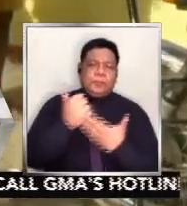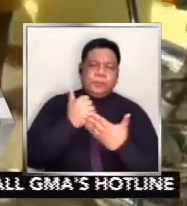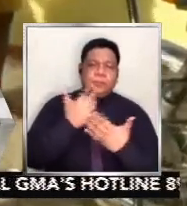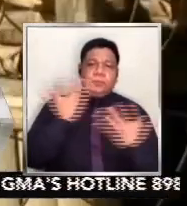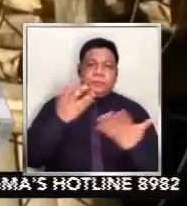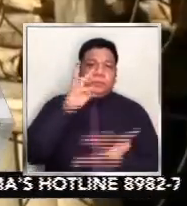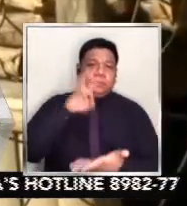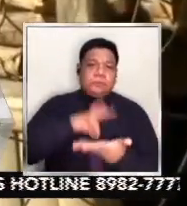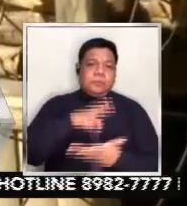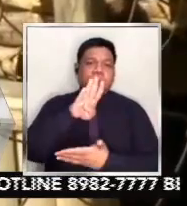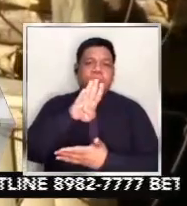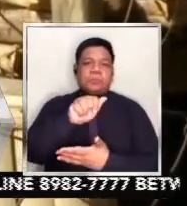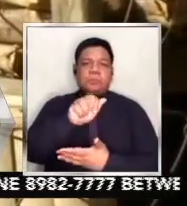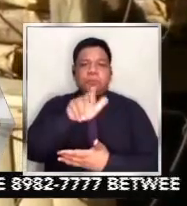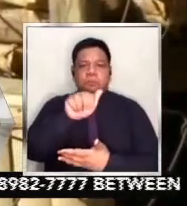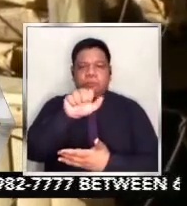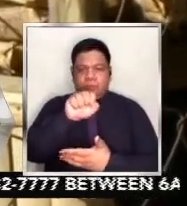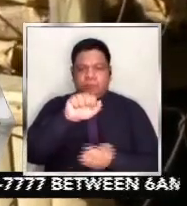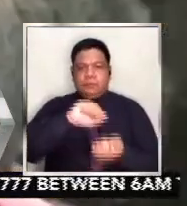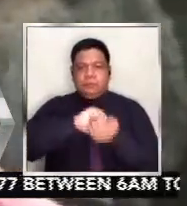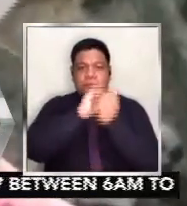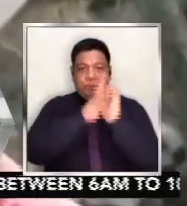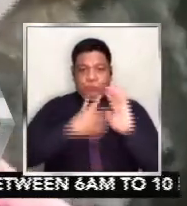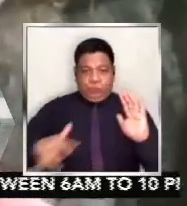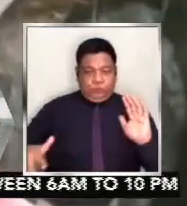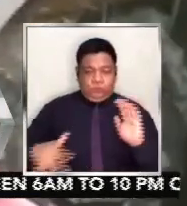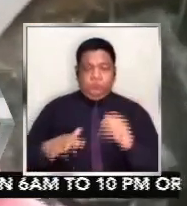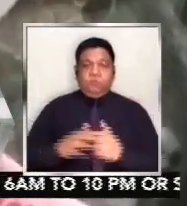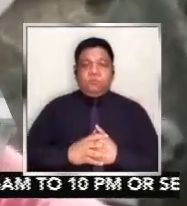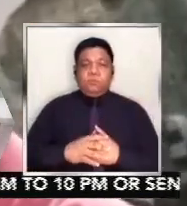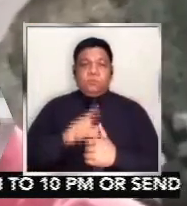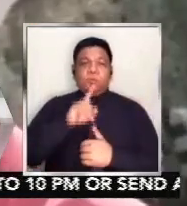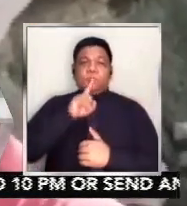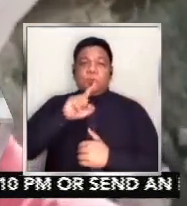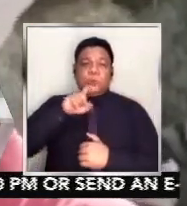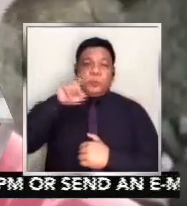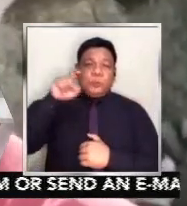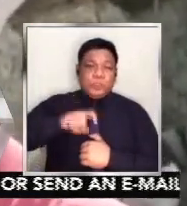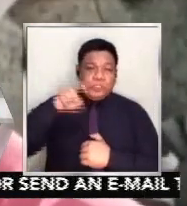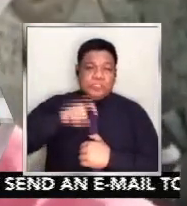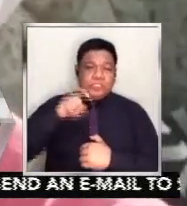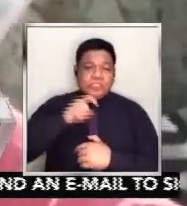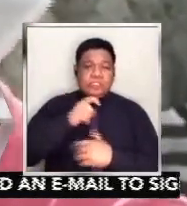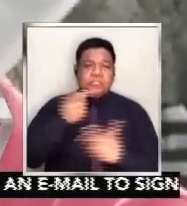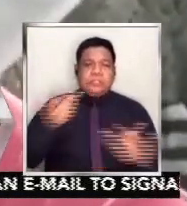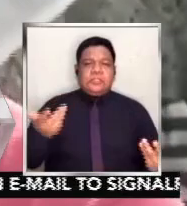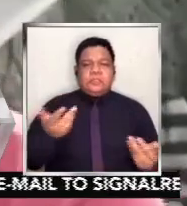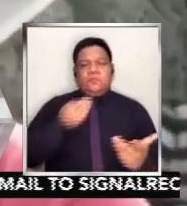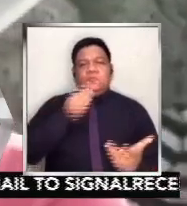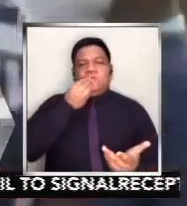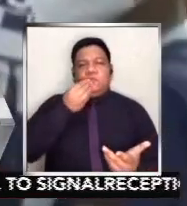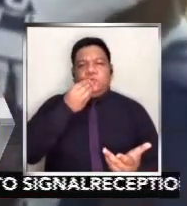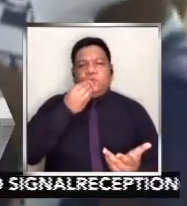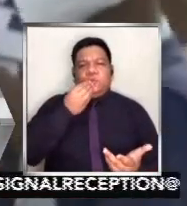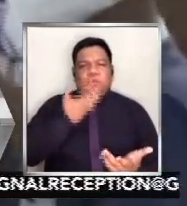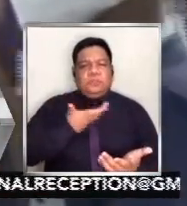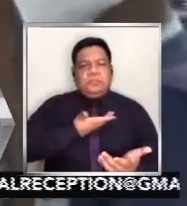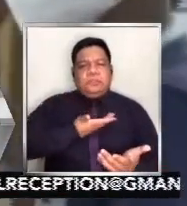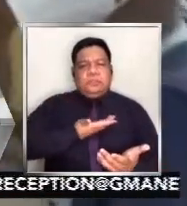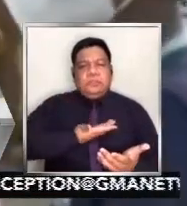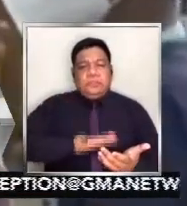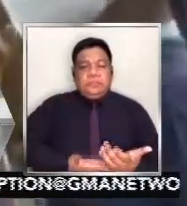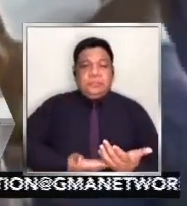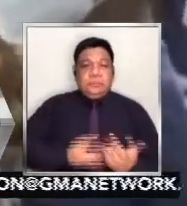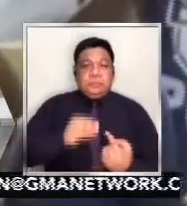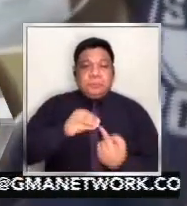Ang pinakakailangan daw nila matapos agupitin ng bagyo, panlaman sa kumakalamnat yan, lalo na ng maliliit pa